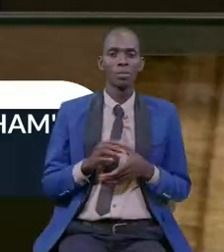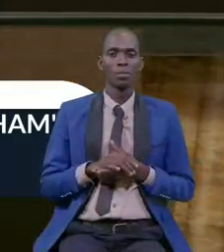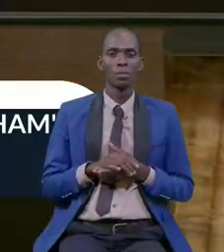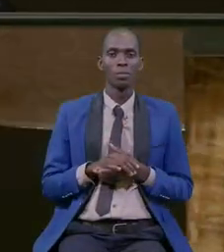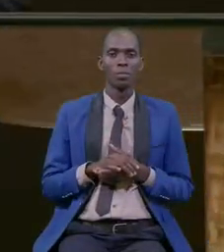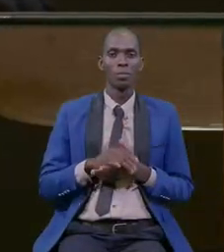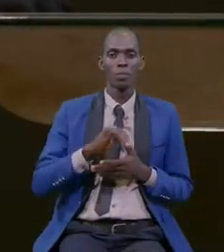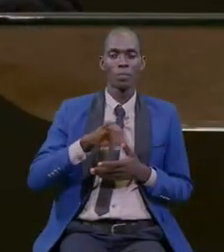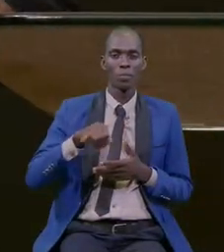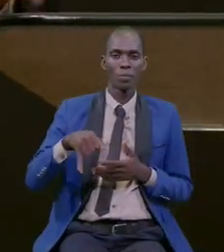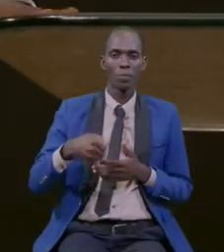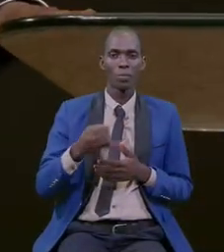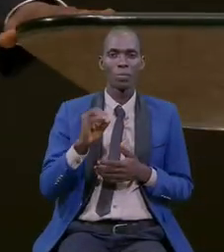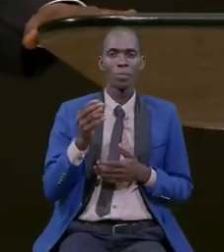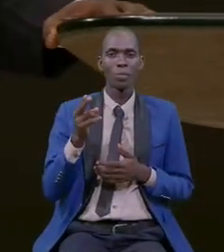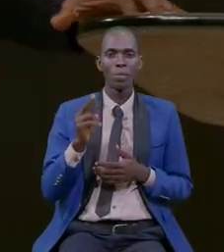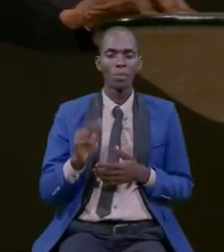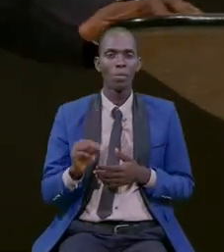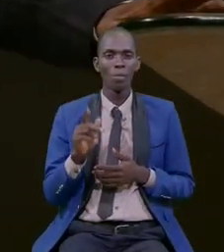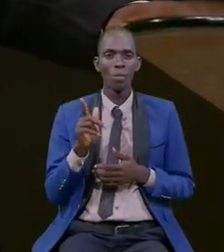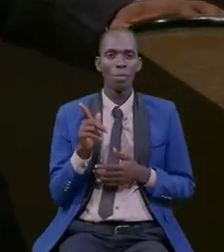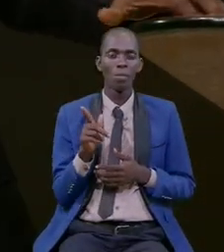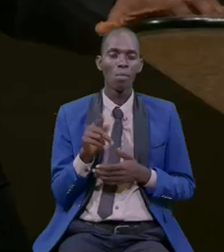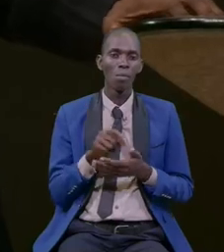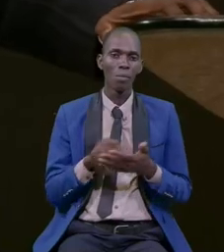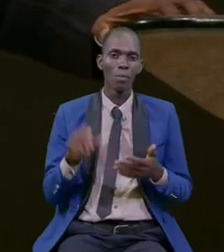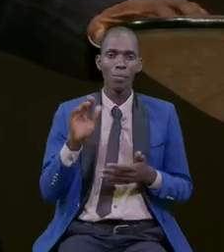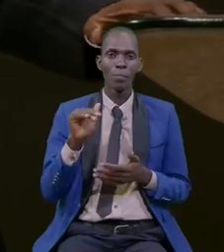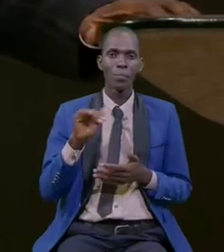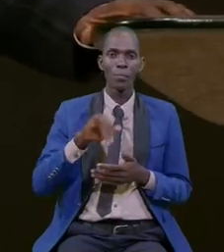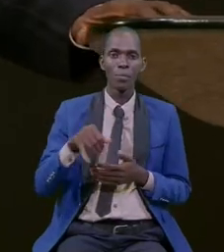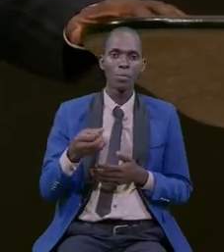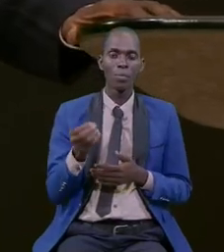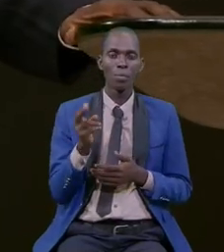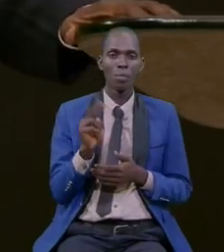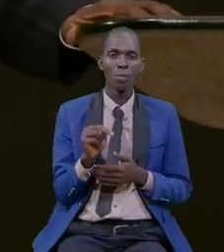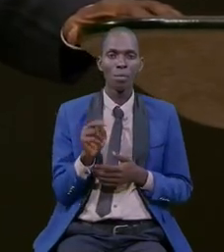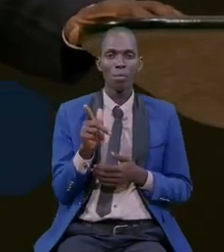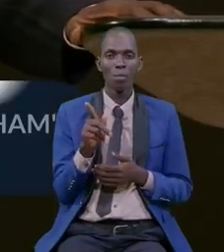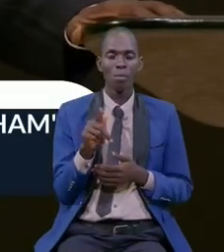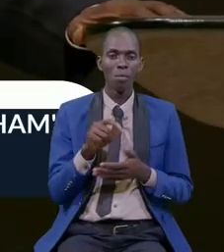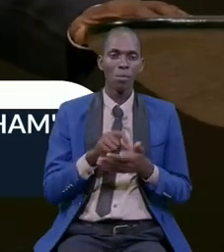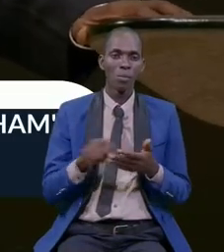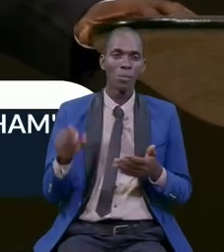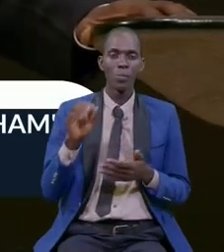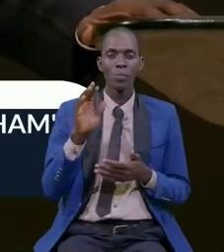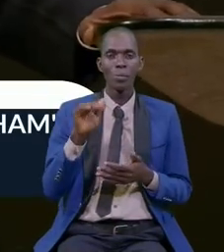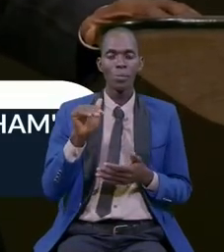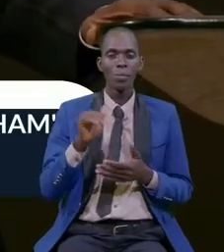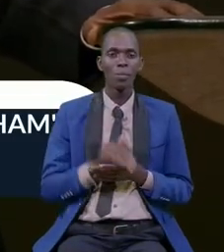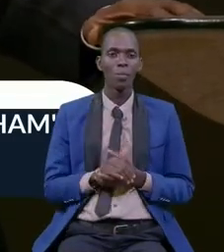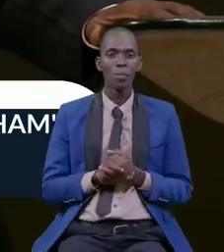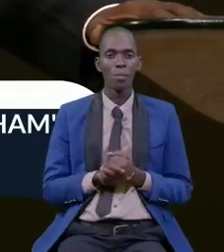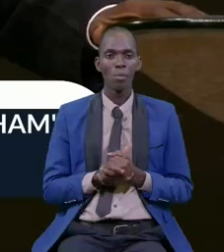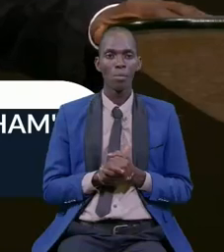Jean chapitre 21 verset 15 Jean 21 verset